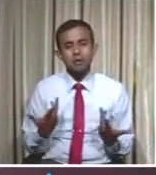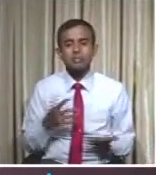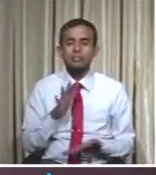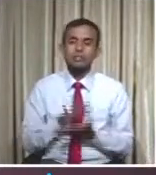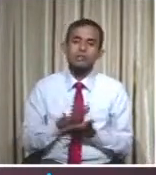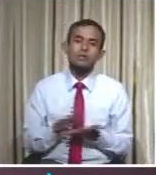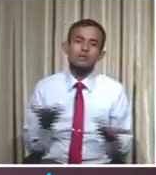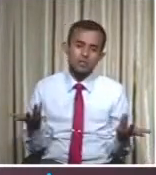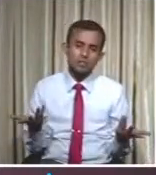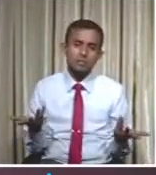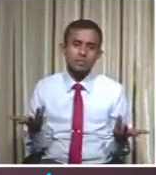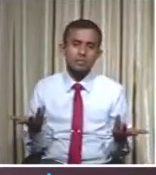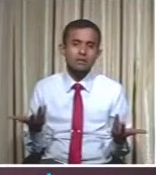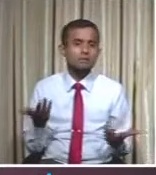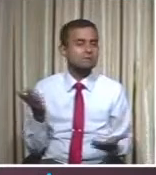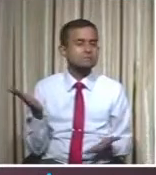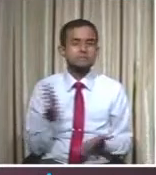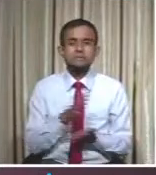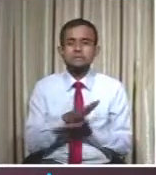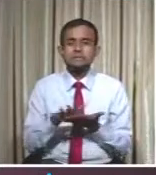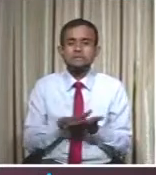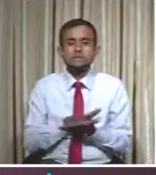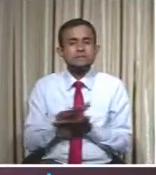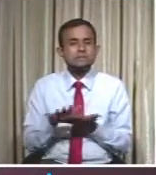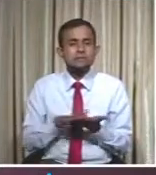සතුටක් නැහැ කිසිම